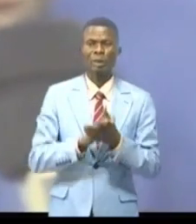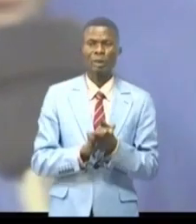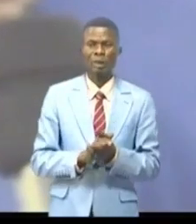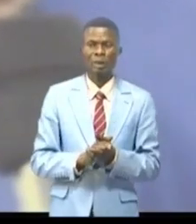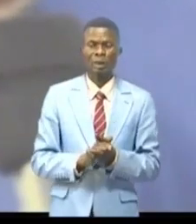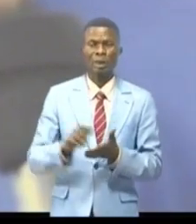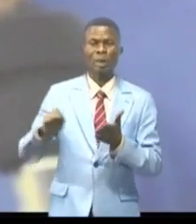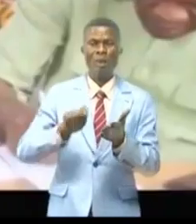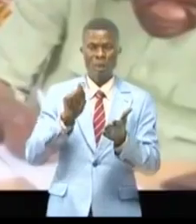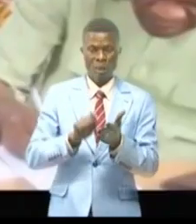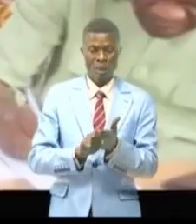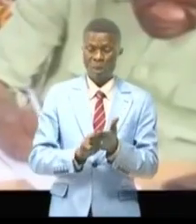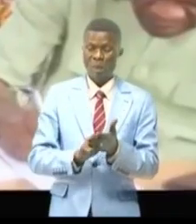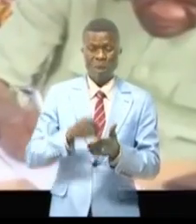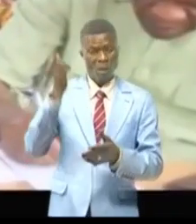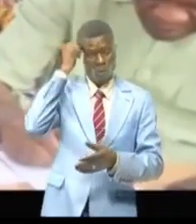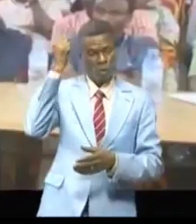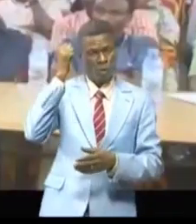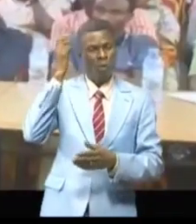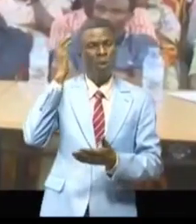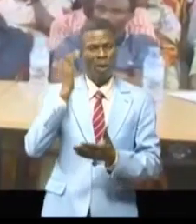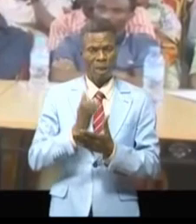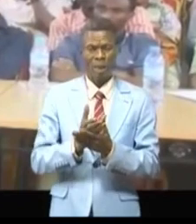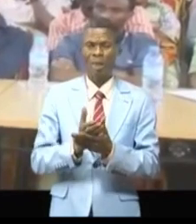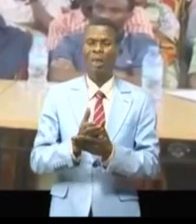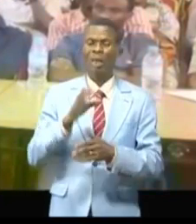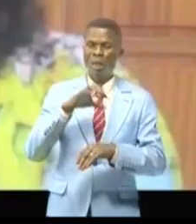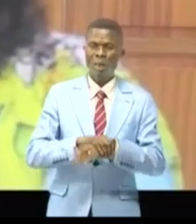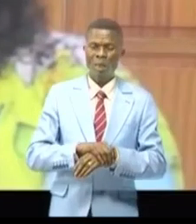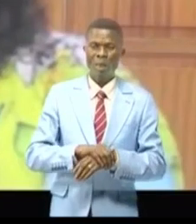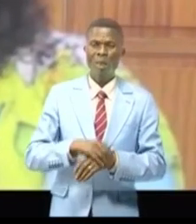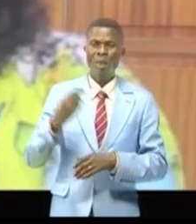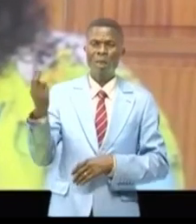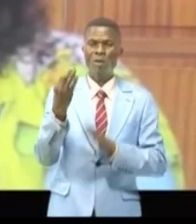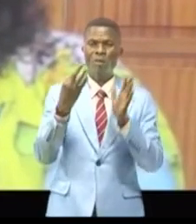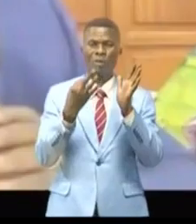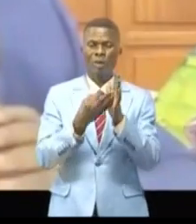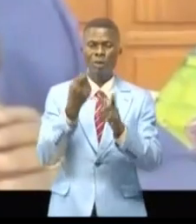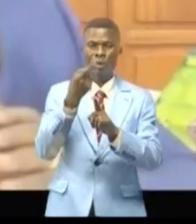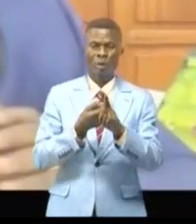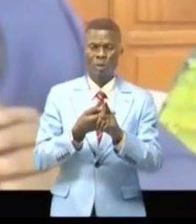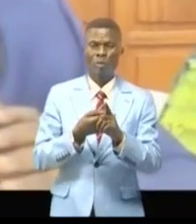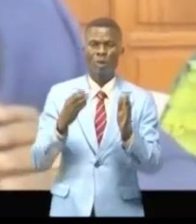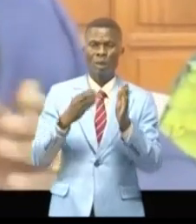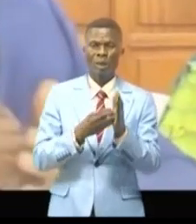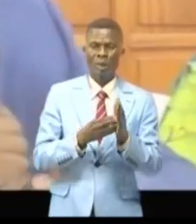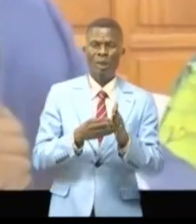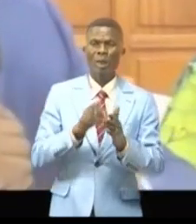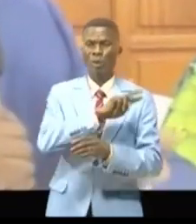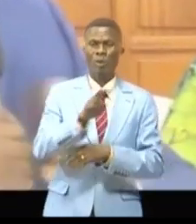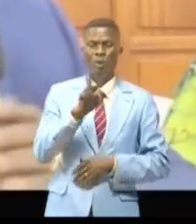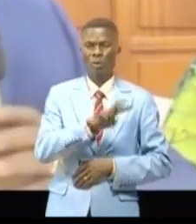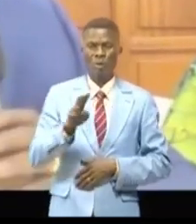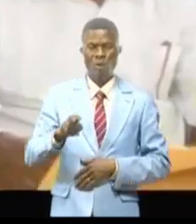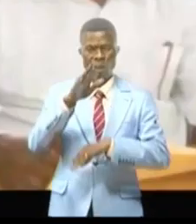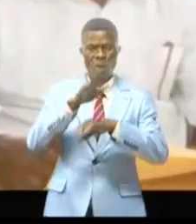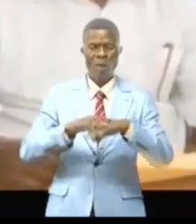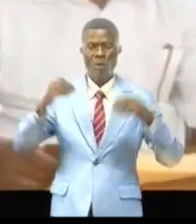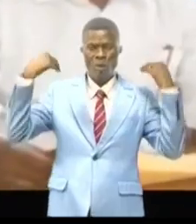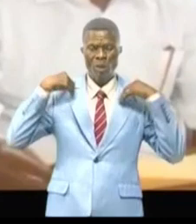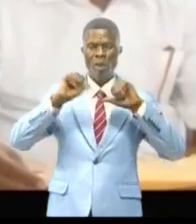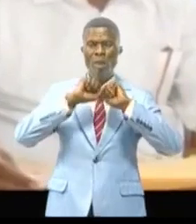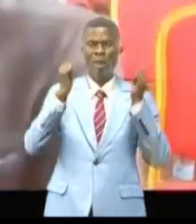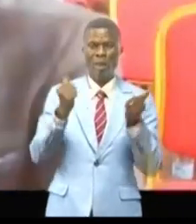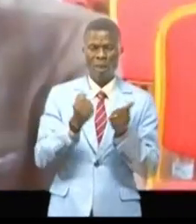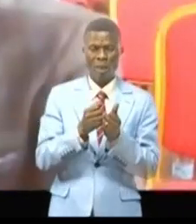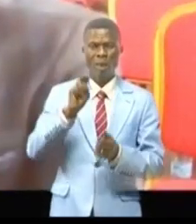en justice selon la loi. Cela a été décidé le 28 septembre 2022 au cours d'une assemblée générale ayant regroupé les chefs d'agence en douane